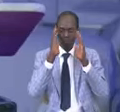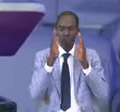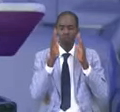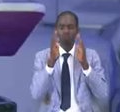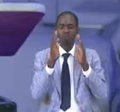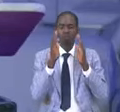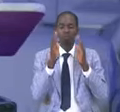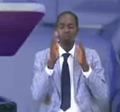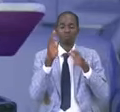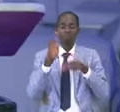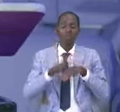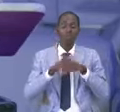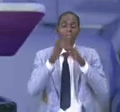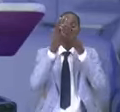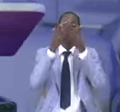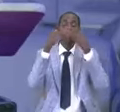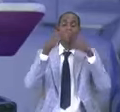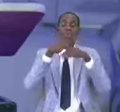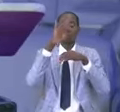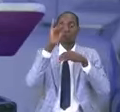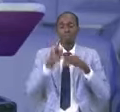sur les choses célestes